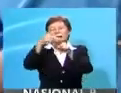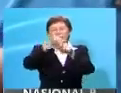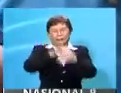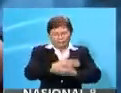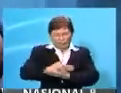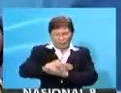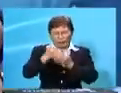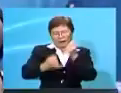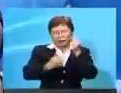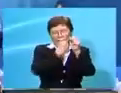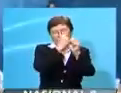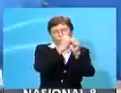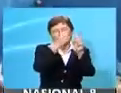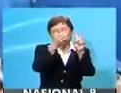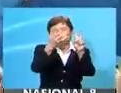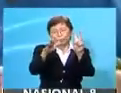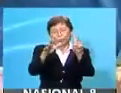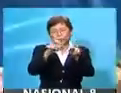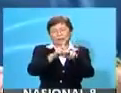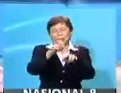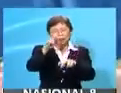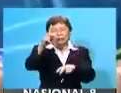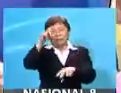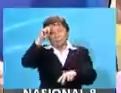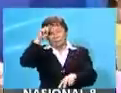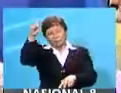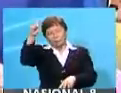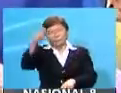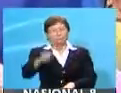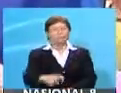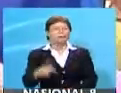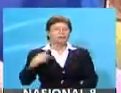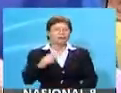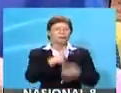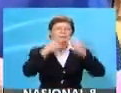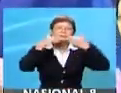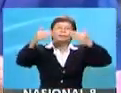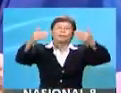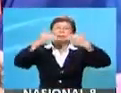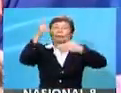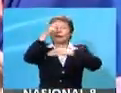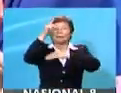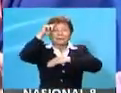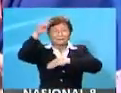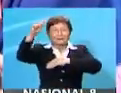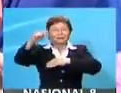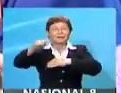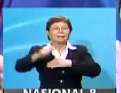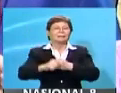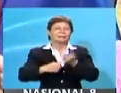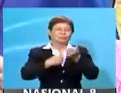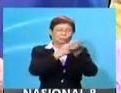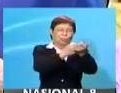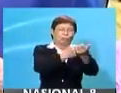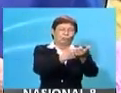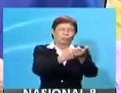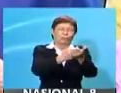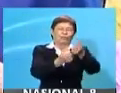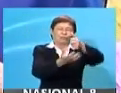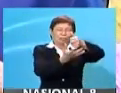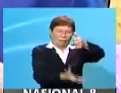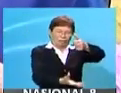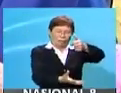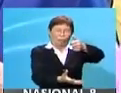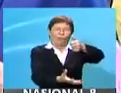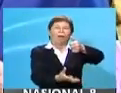lahir tahun 2015 di Kuala Terengganu kami berima kasih kepada kerajaan Negeri Terengganu di atas semangannya kami dapat menabung daripada awal